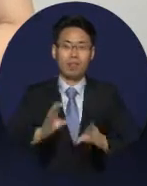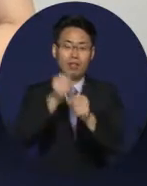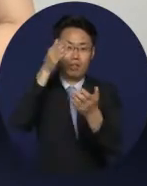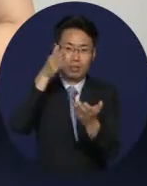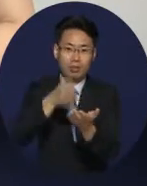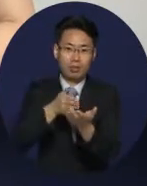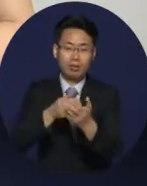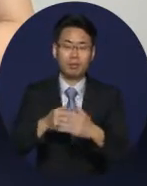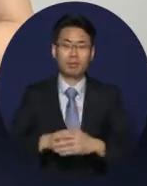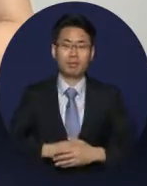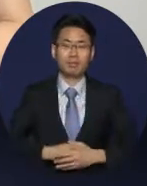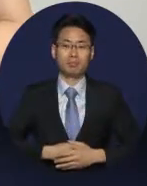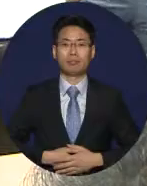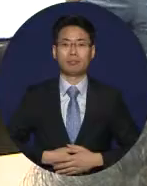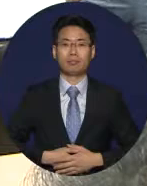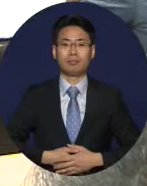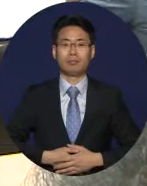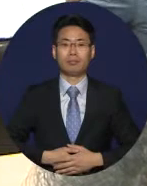간추린 소식입니다.